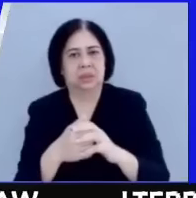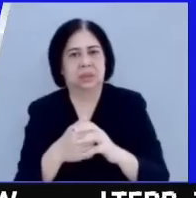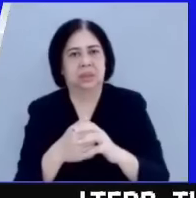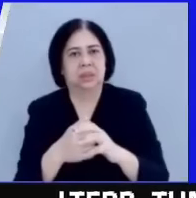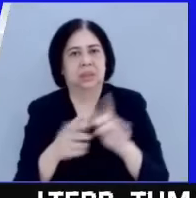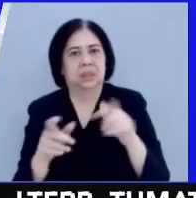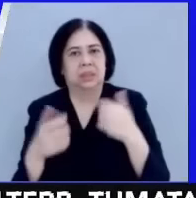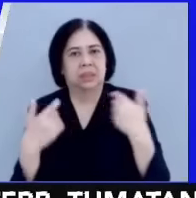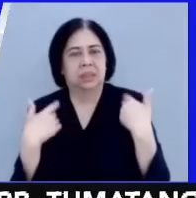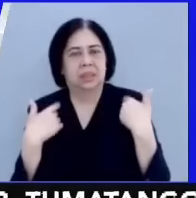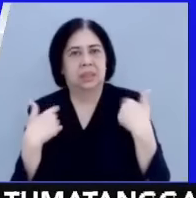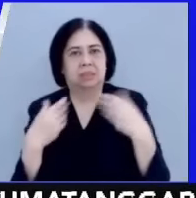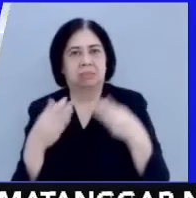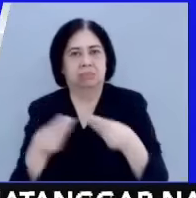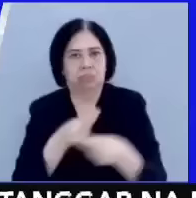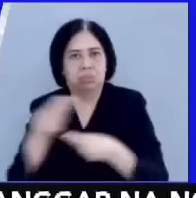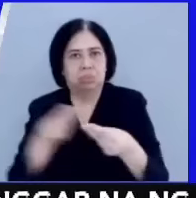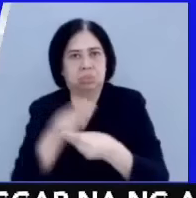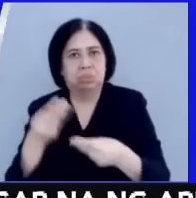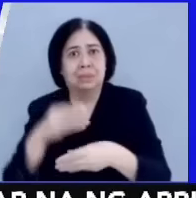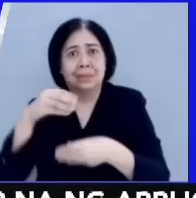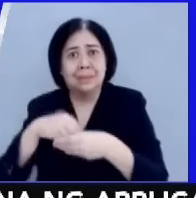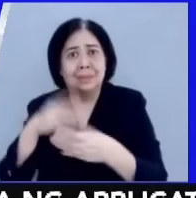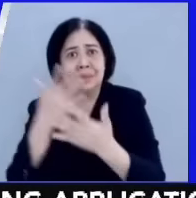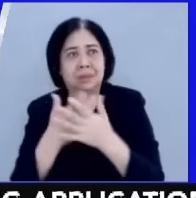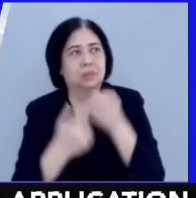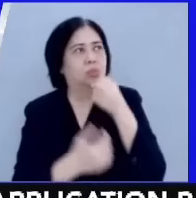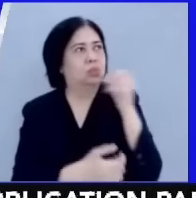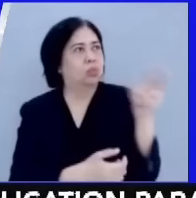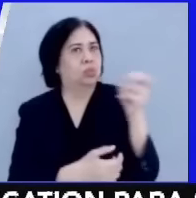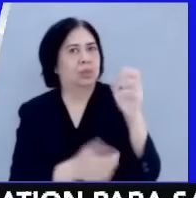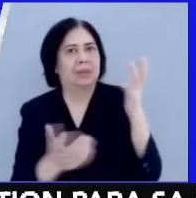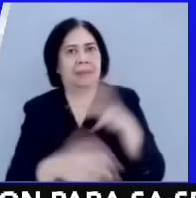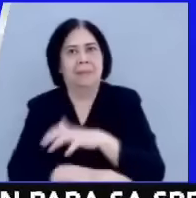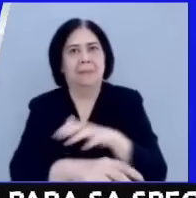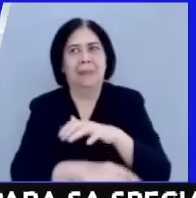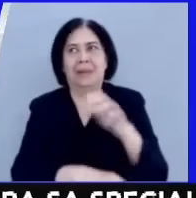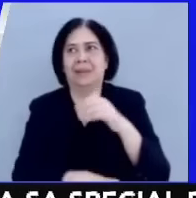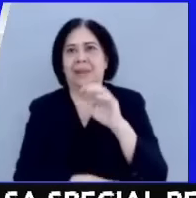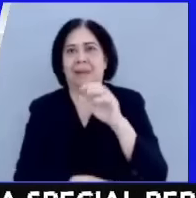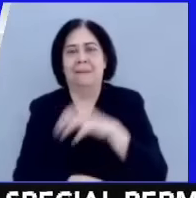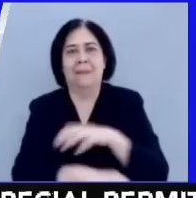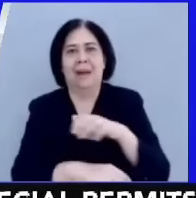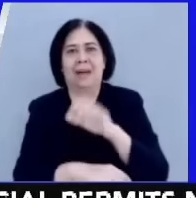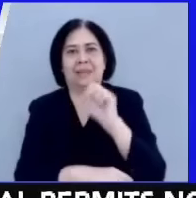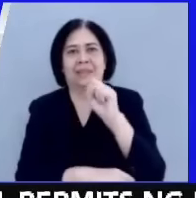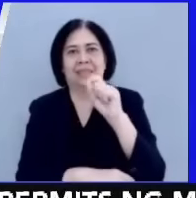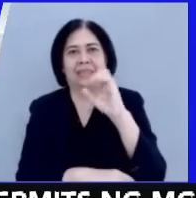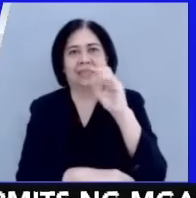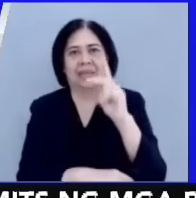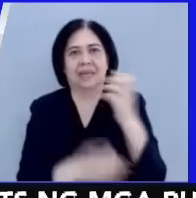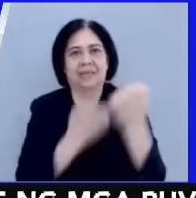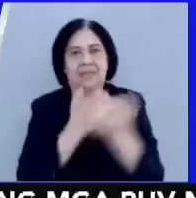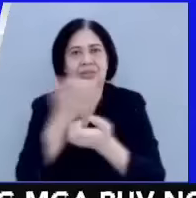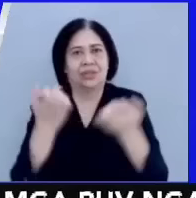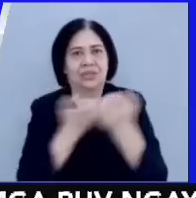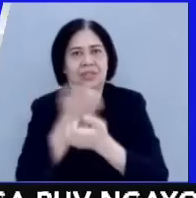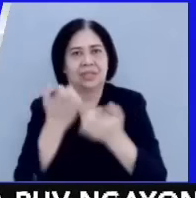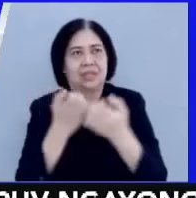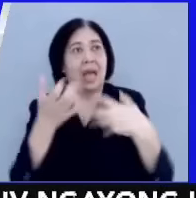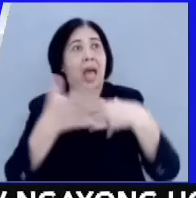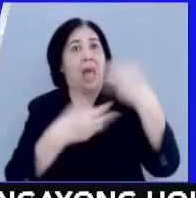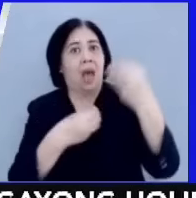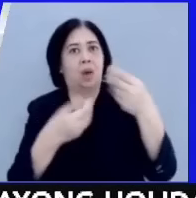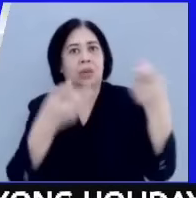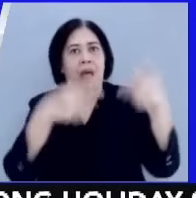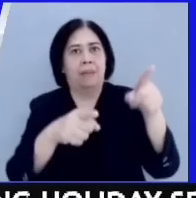eh parang do Parang parang Makati Stock Exchange yun eh do lahat ang palitan ng transaction tos sa labas lahat ng galawan